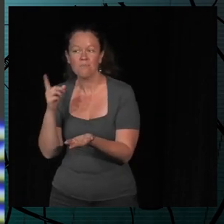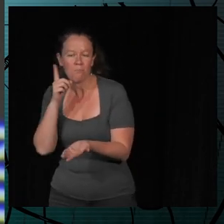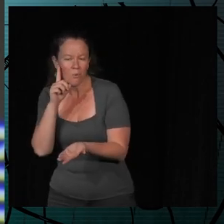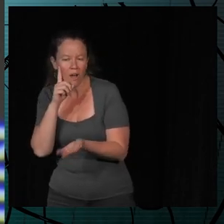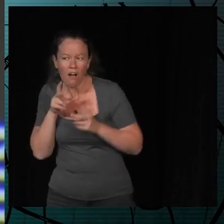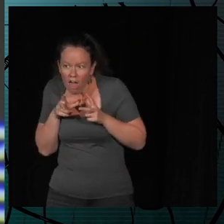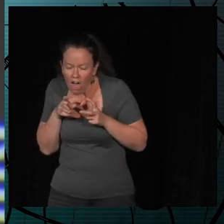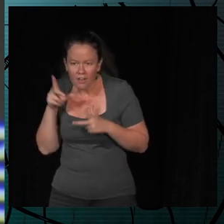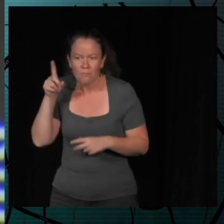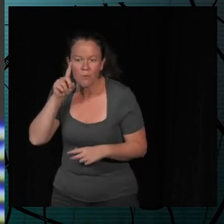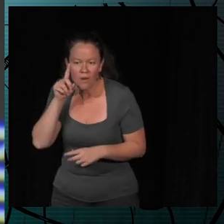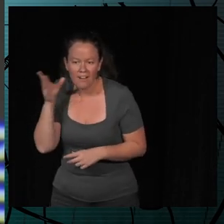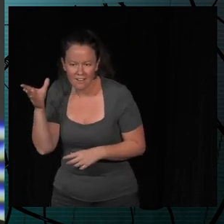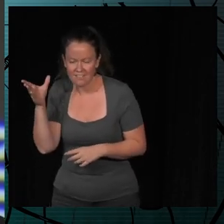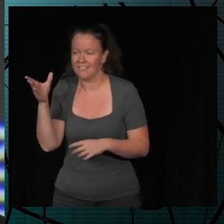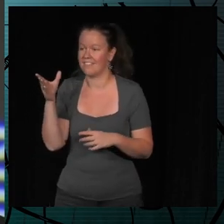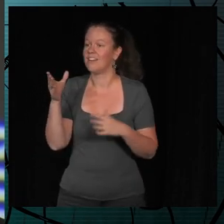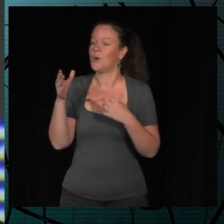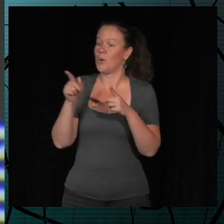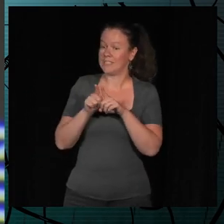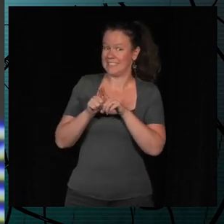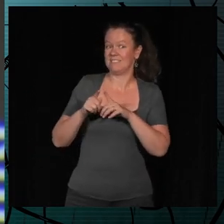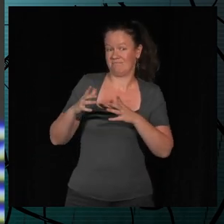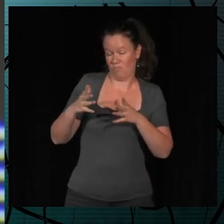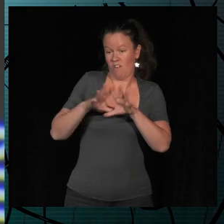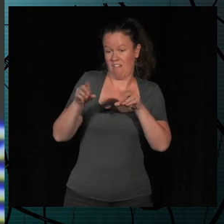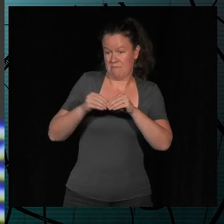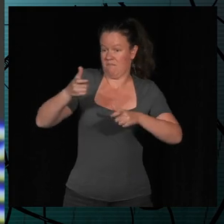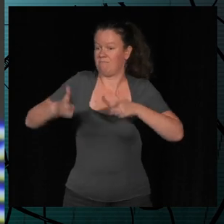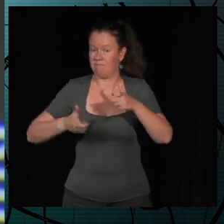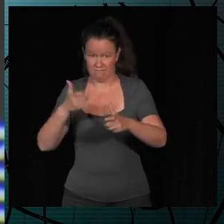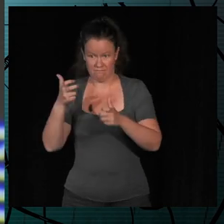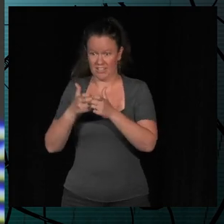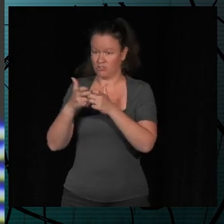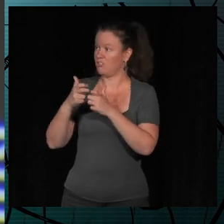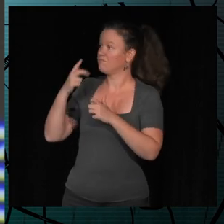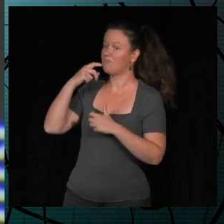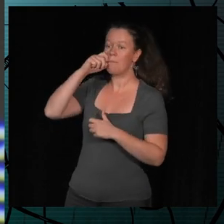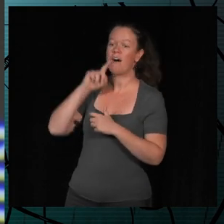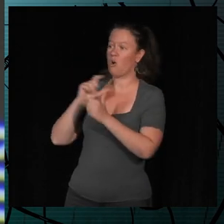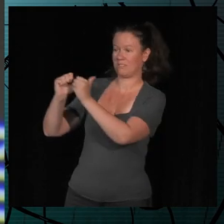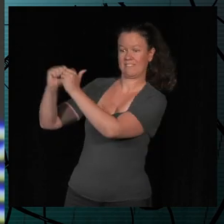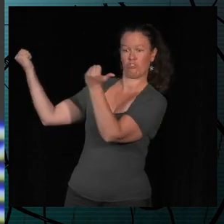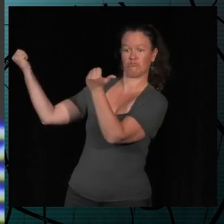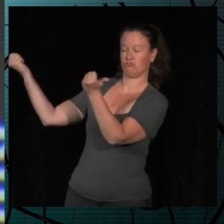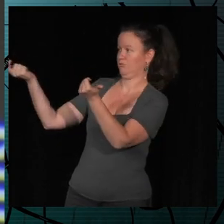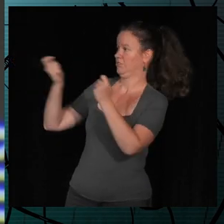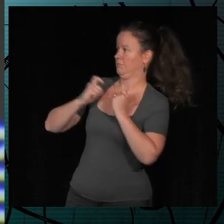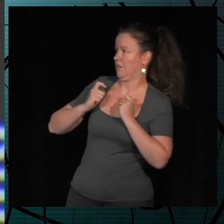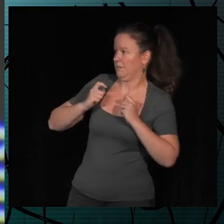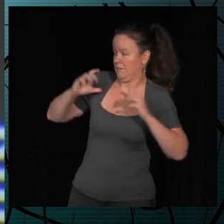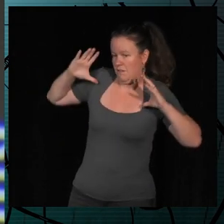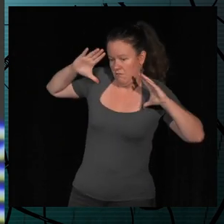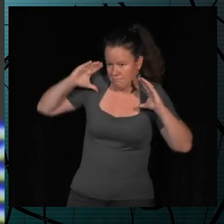sont victimes si on peut dire victime collatérale de l'annonce du divorce de leurs parents il y en a qui entrent dans une pathologie mentale c'est pour ça qu'une